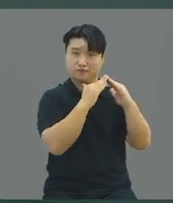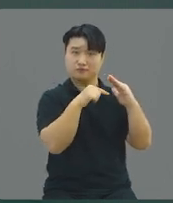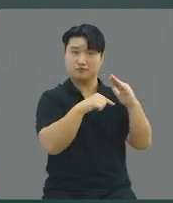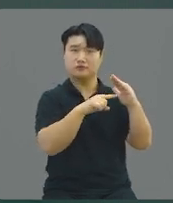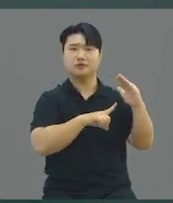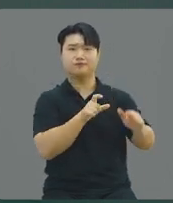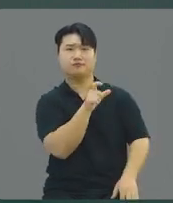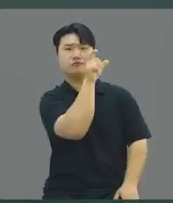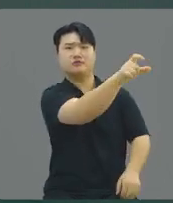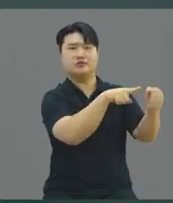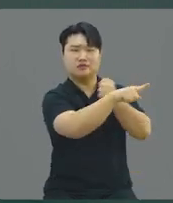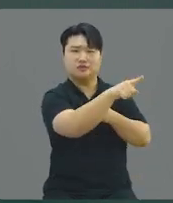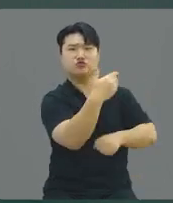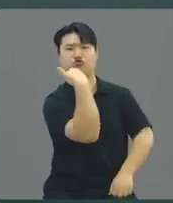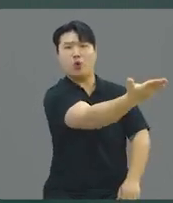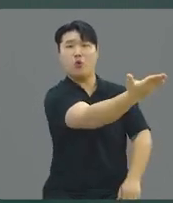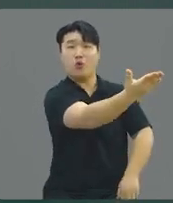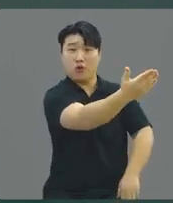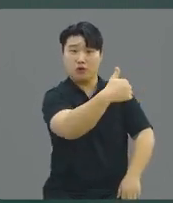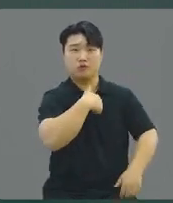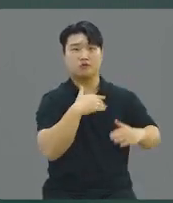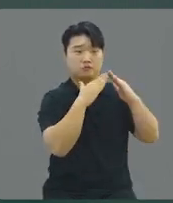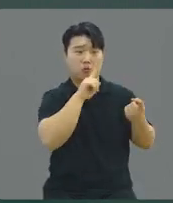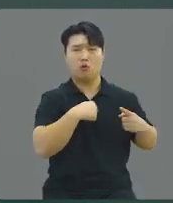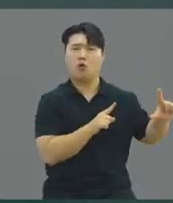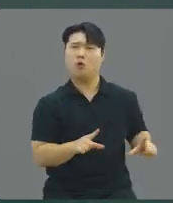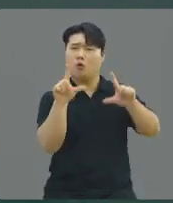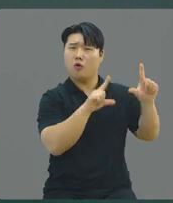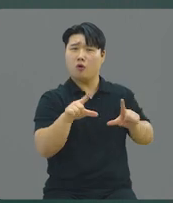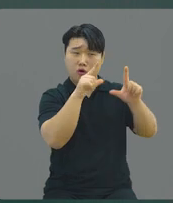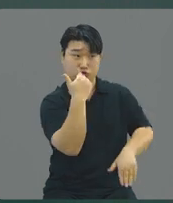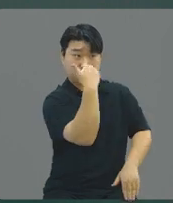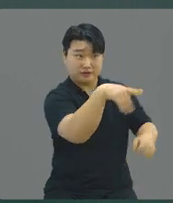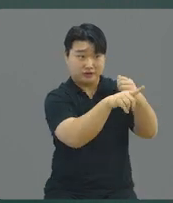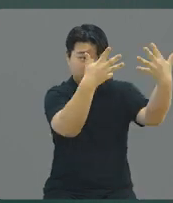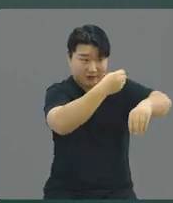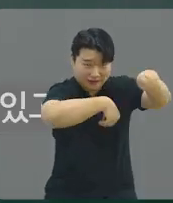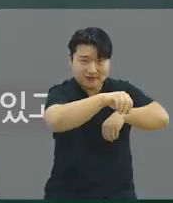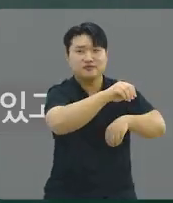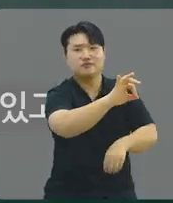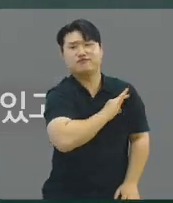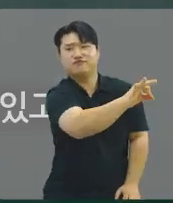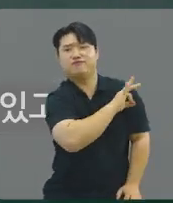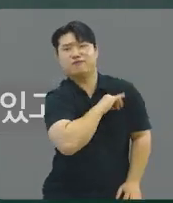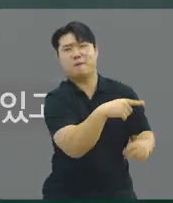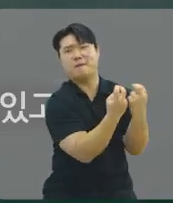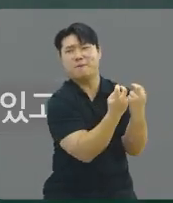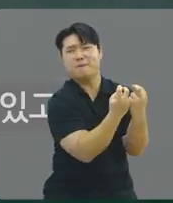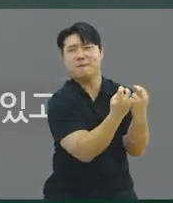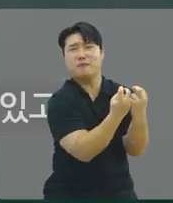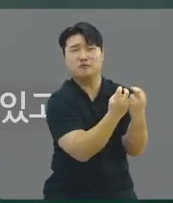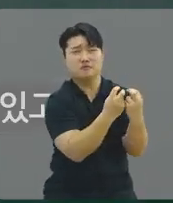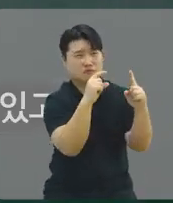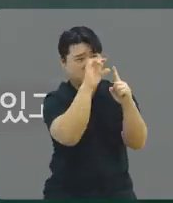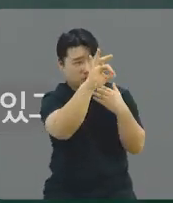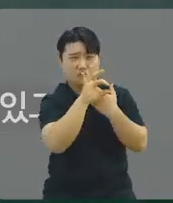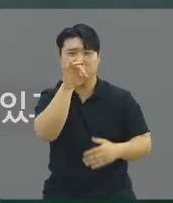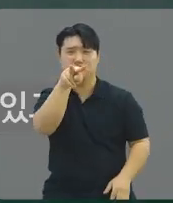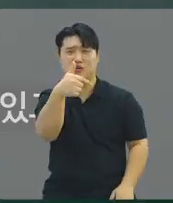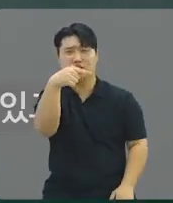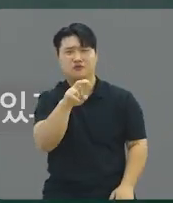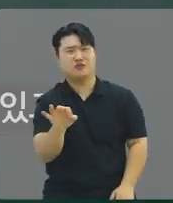제공을 하고 그리고 그 집에 살면서 연금을 받는 제도입니다. 연금이란 명칭은